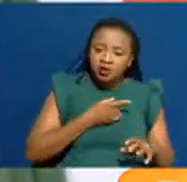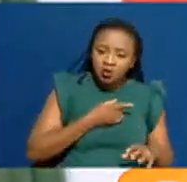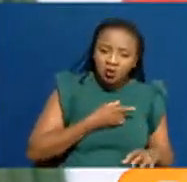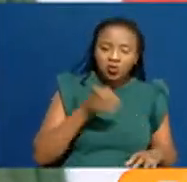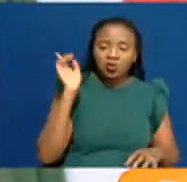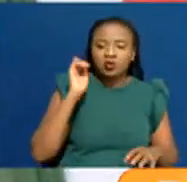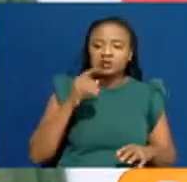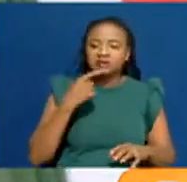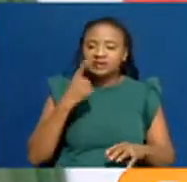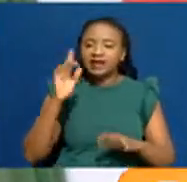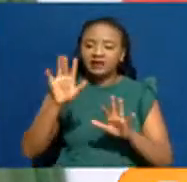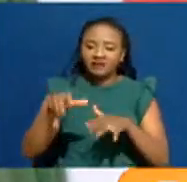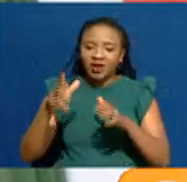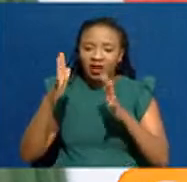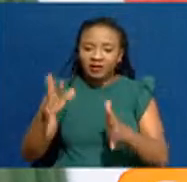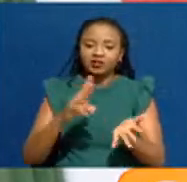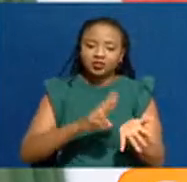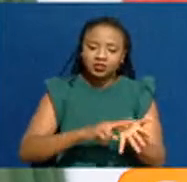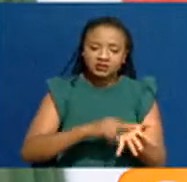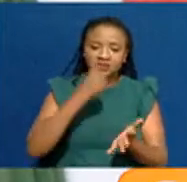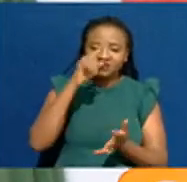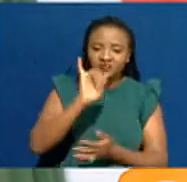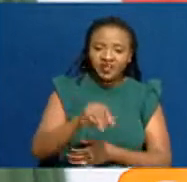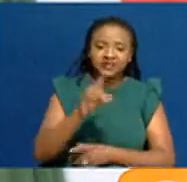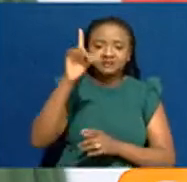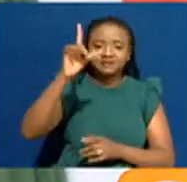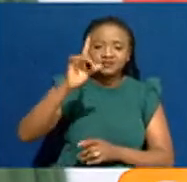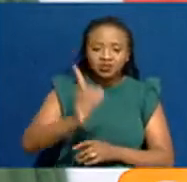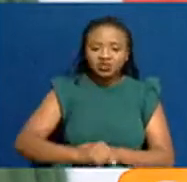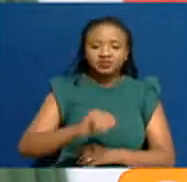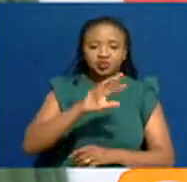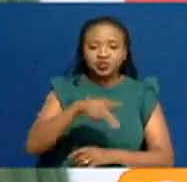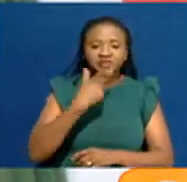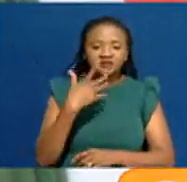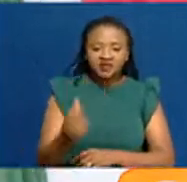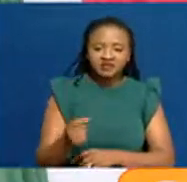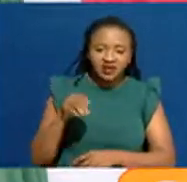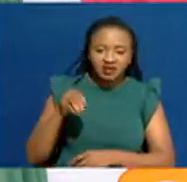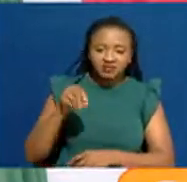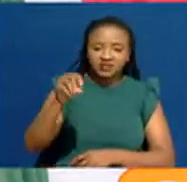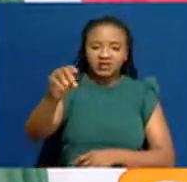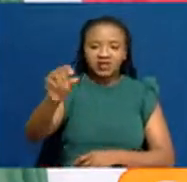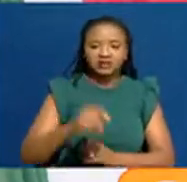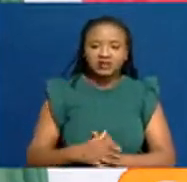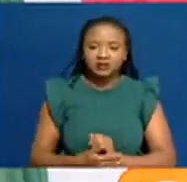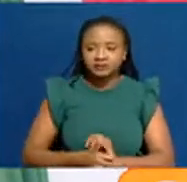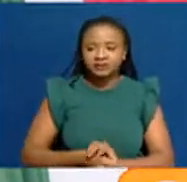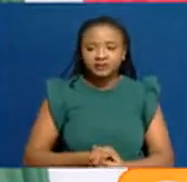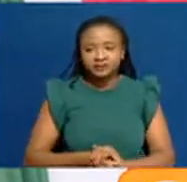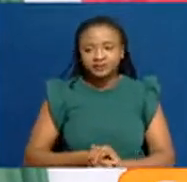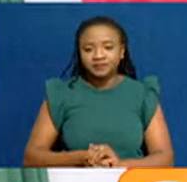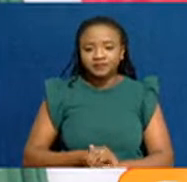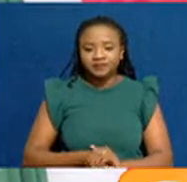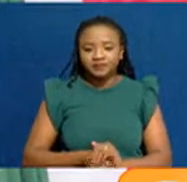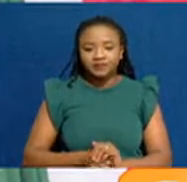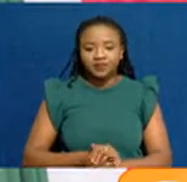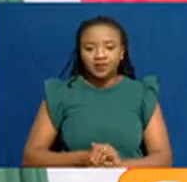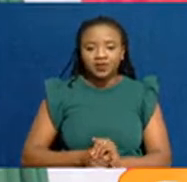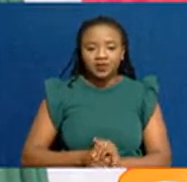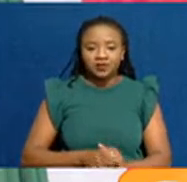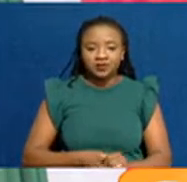waandikishe, wajiandikishe kuchukua bolea ya 2500. Kwa sababu ya